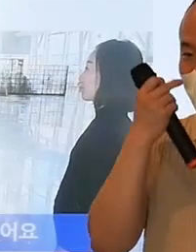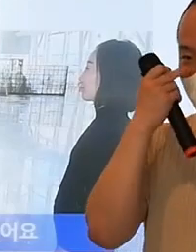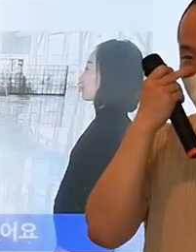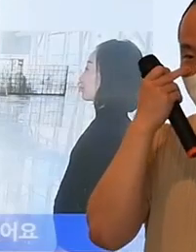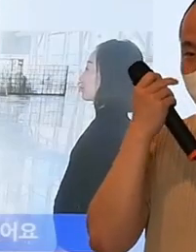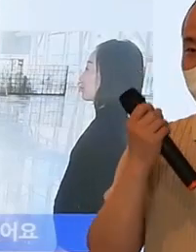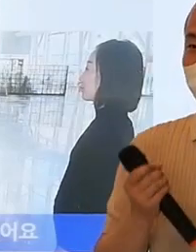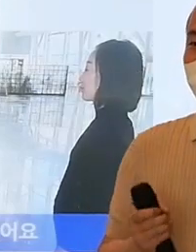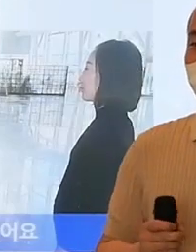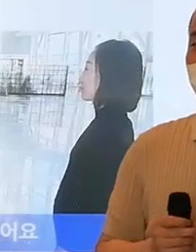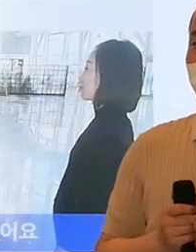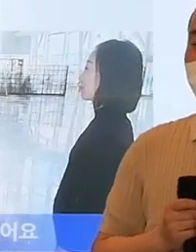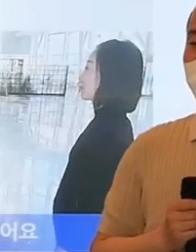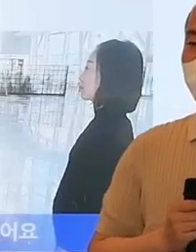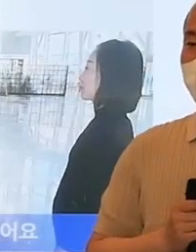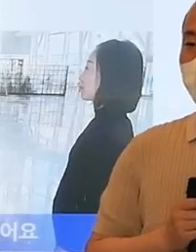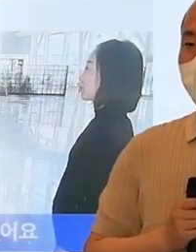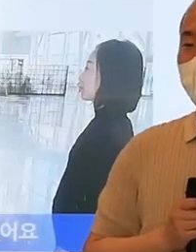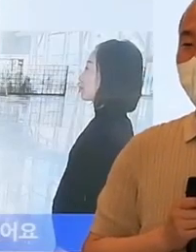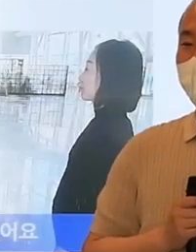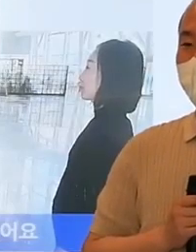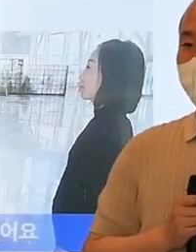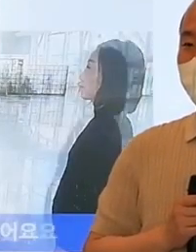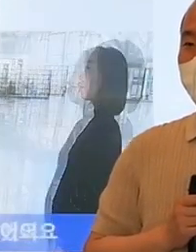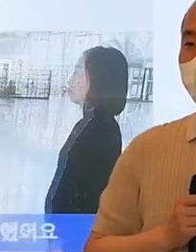이어서 제가 못 드린 내용일 수도 있는데